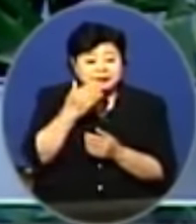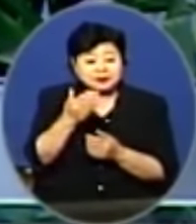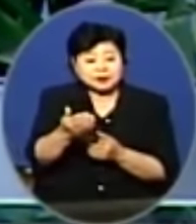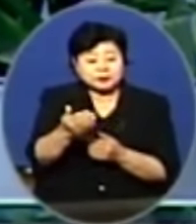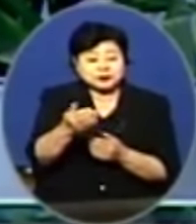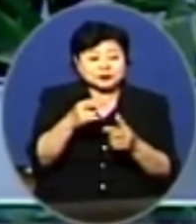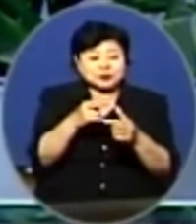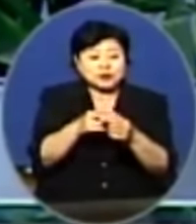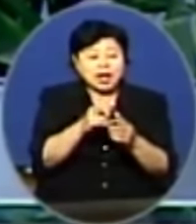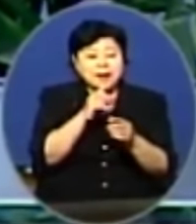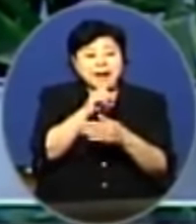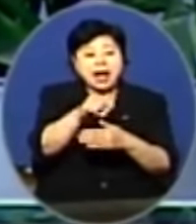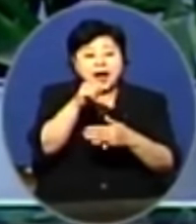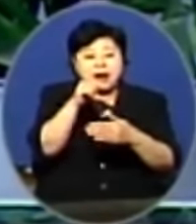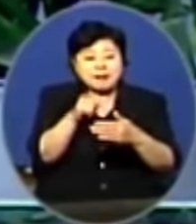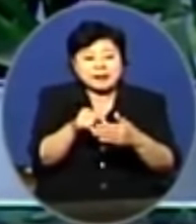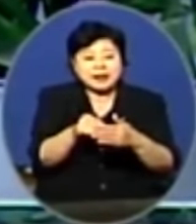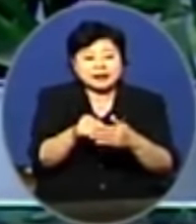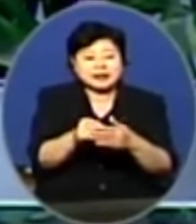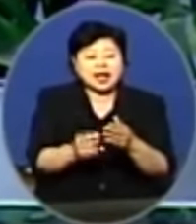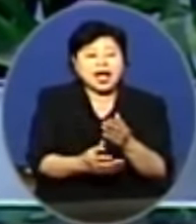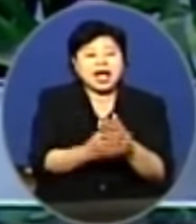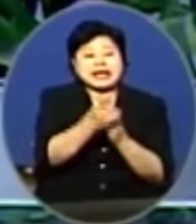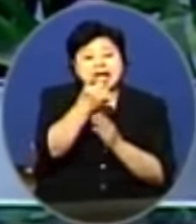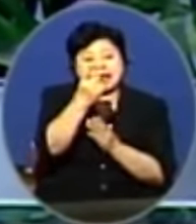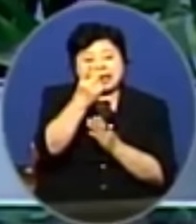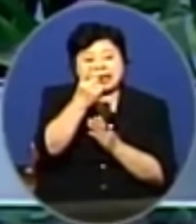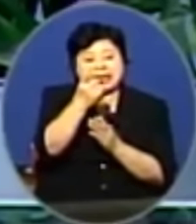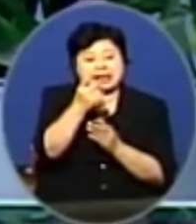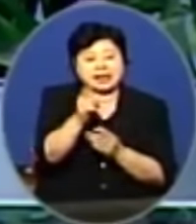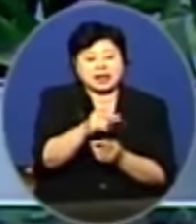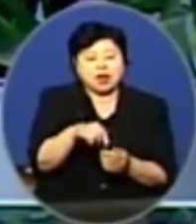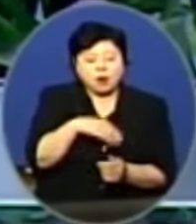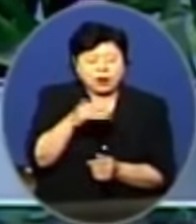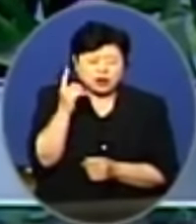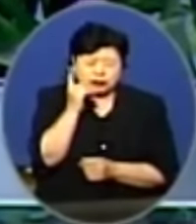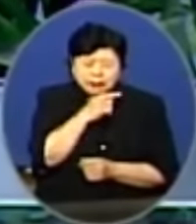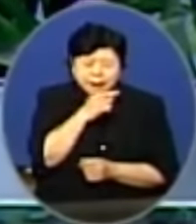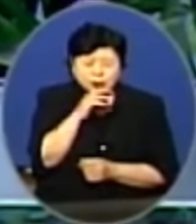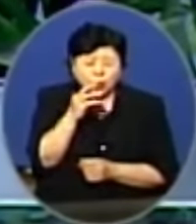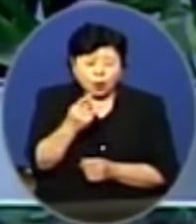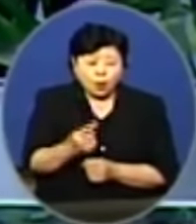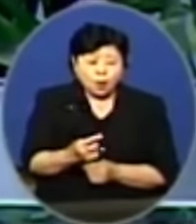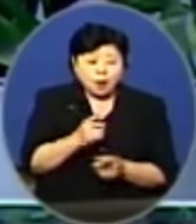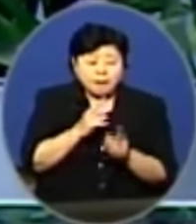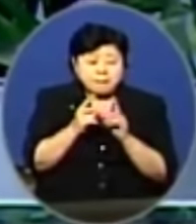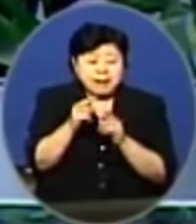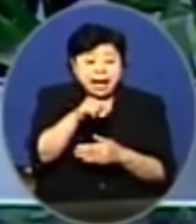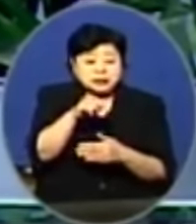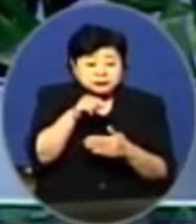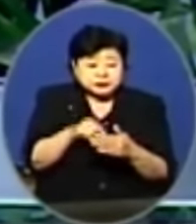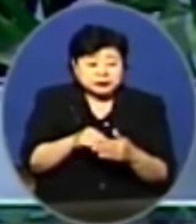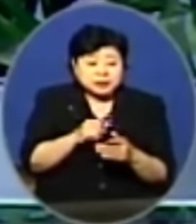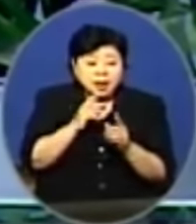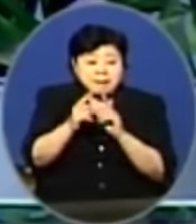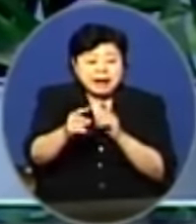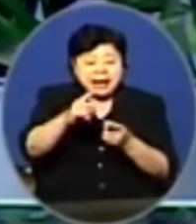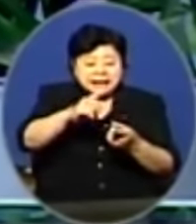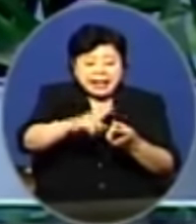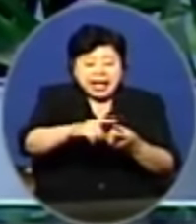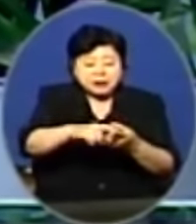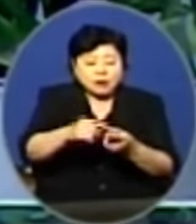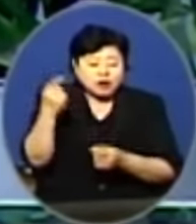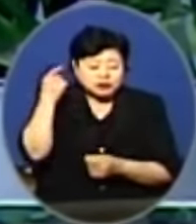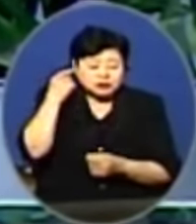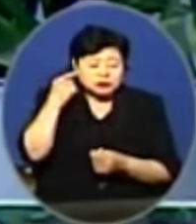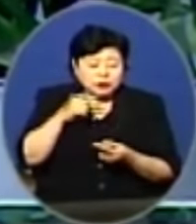여러분과 여러분의 마음은 하나입니다. 아무리 환경이 나빠도 여러분의 마음은 여러분의 말을